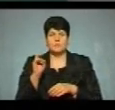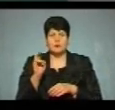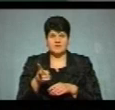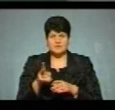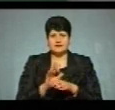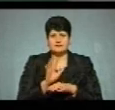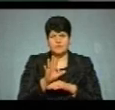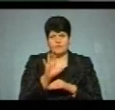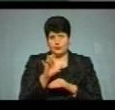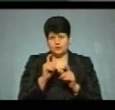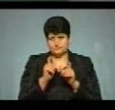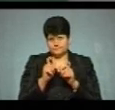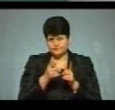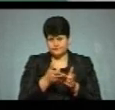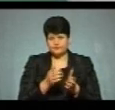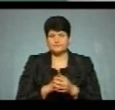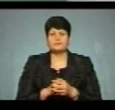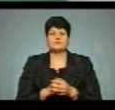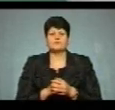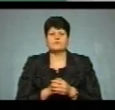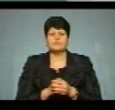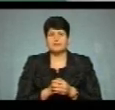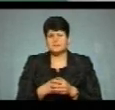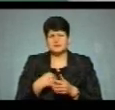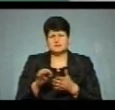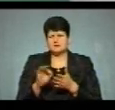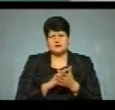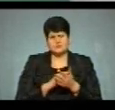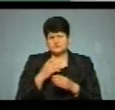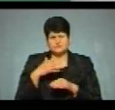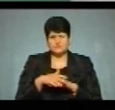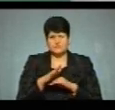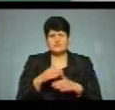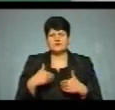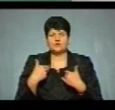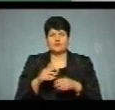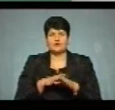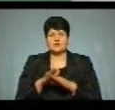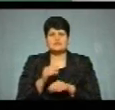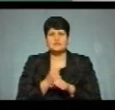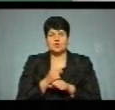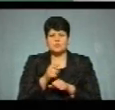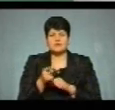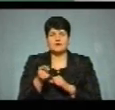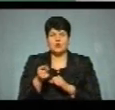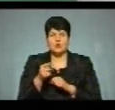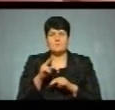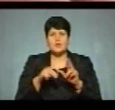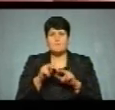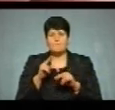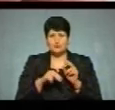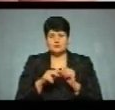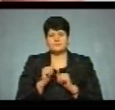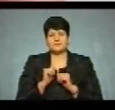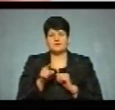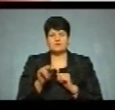надіслав фотоповідомлення. І миттєво ми зреагували, ми звернулися до виконавців робіт, це «Тернопільбуд». Вони